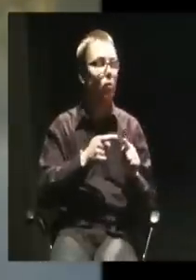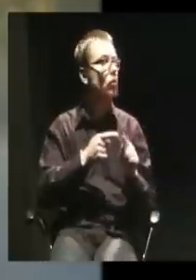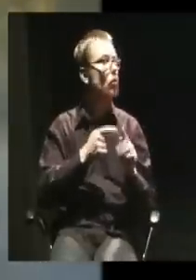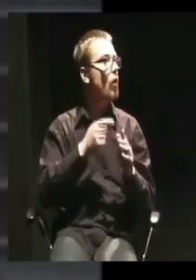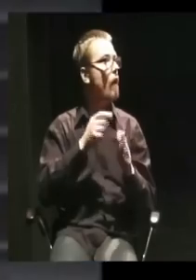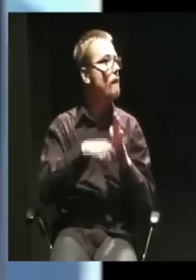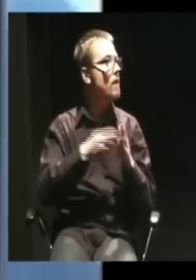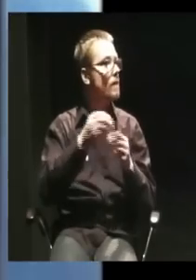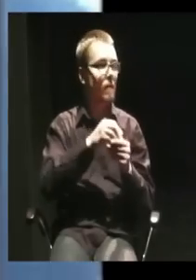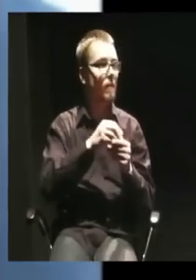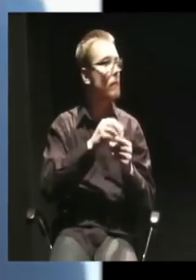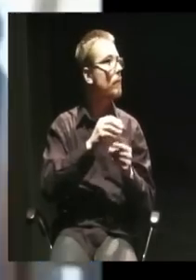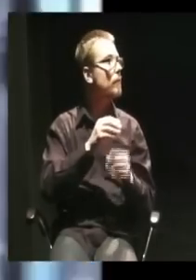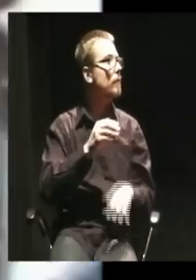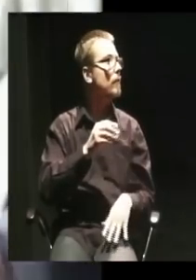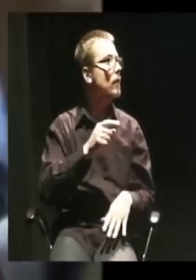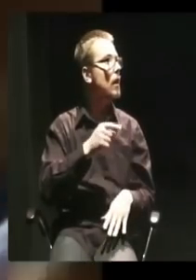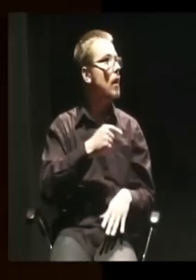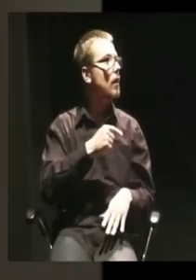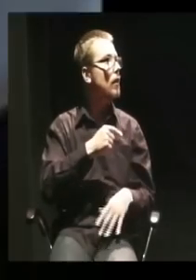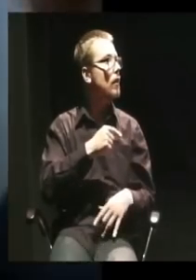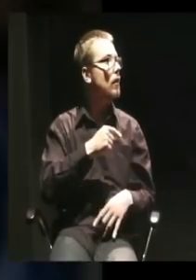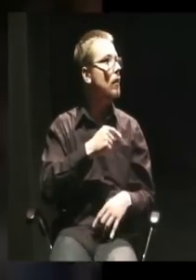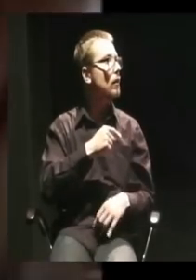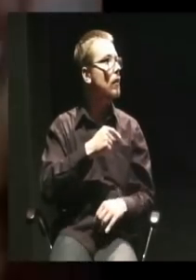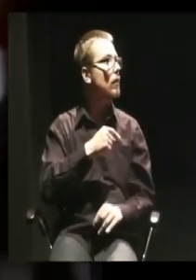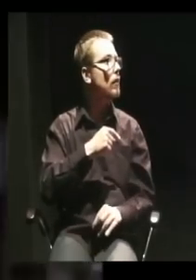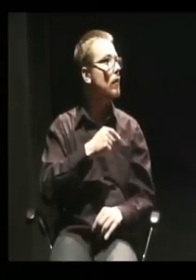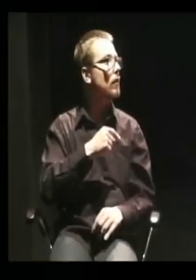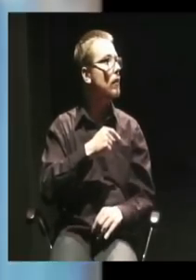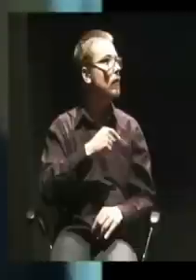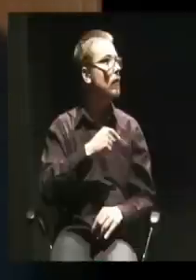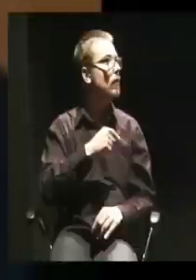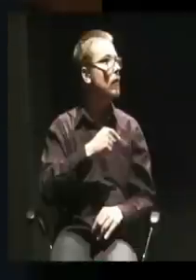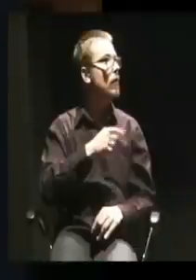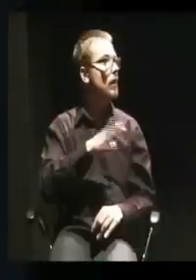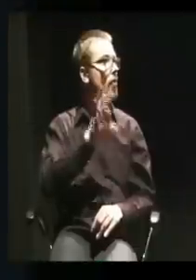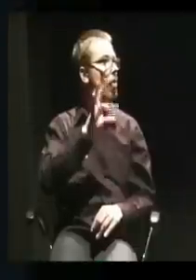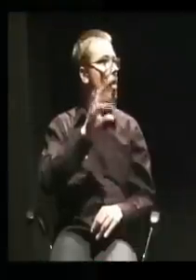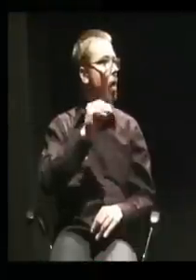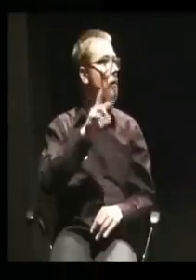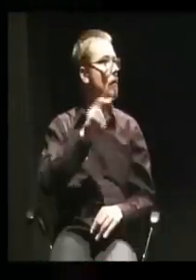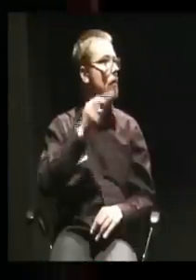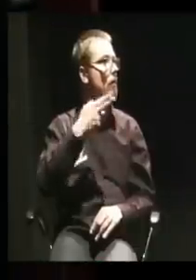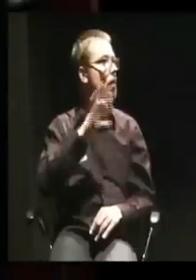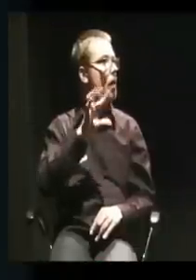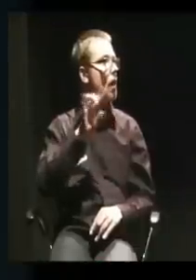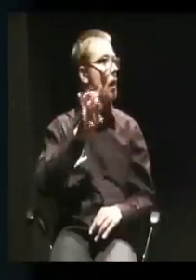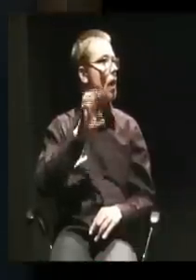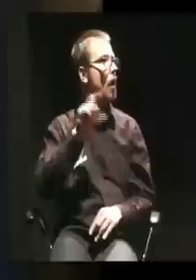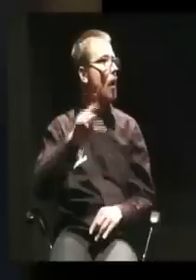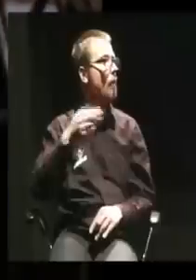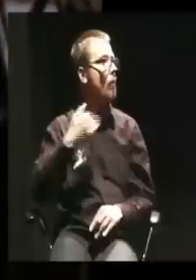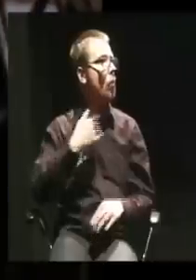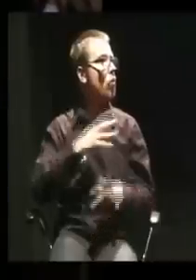Miałem epizod bezpośrednio ze Stevenem Seagalem. Steven Seagal wchodzi do restauracji, w której jestem kelnerem, zostawia kobietę z dzieckiem,